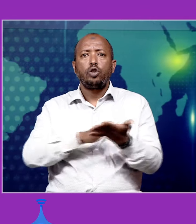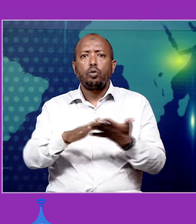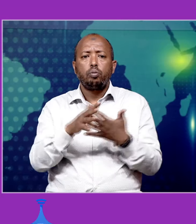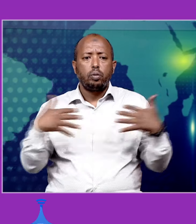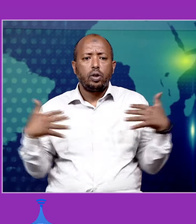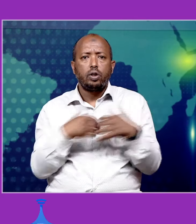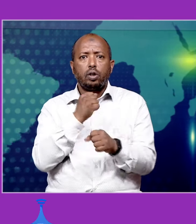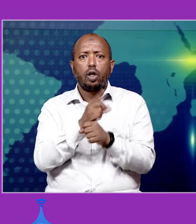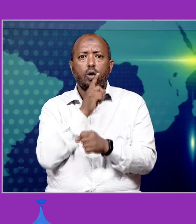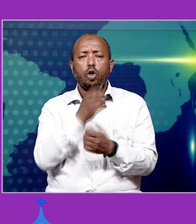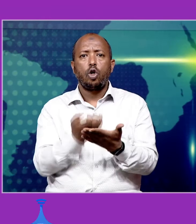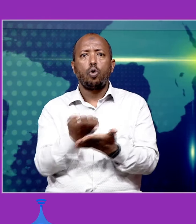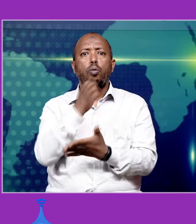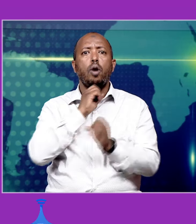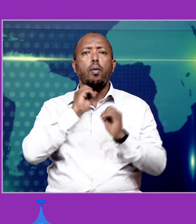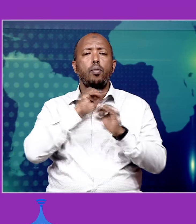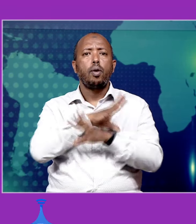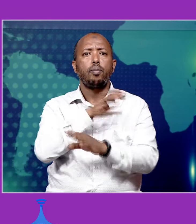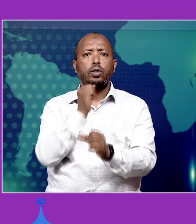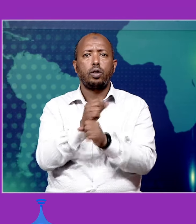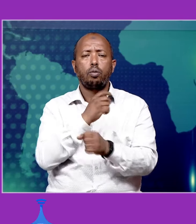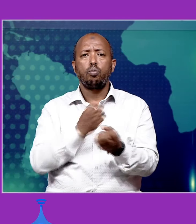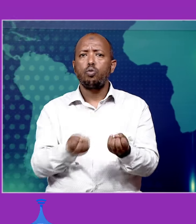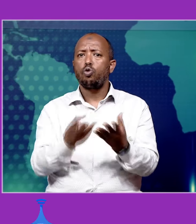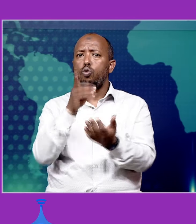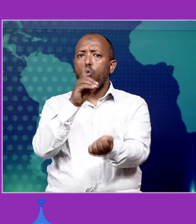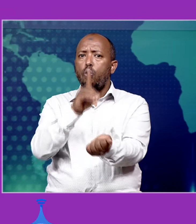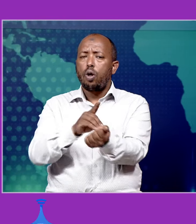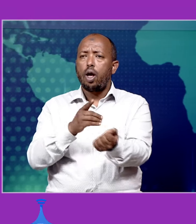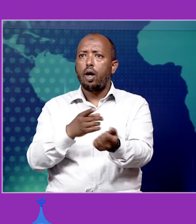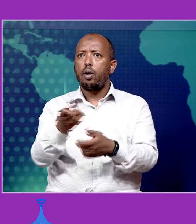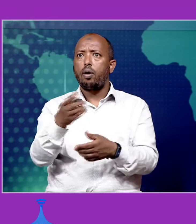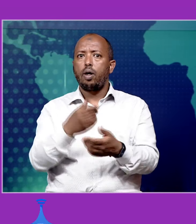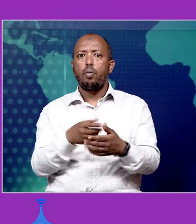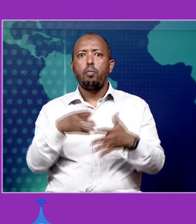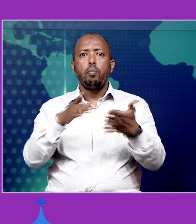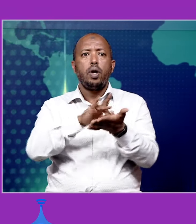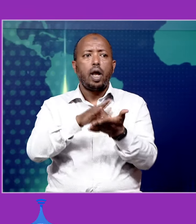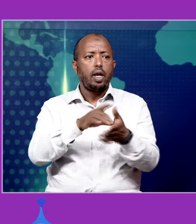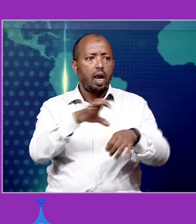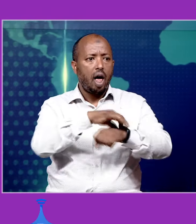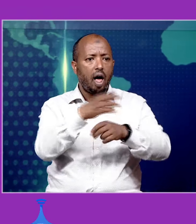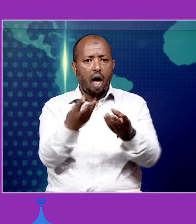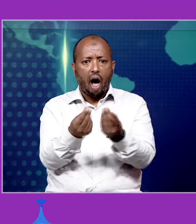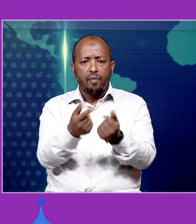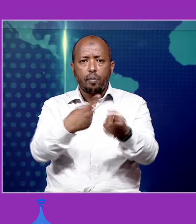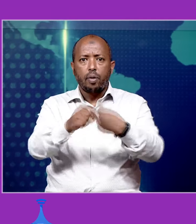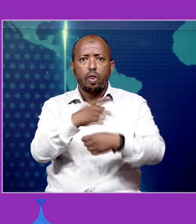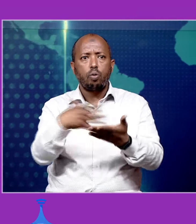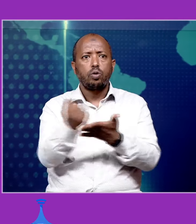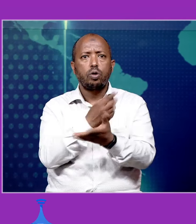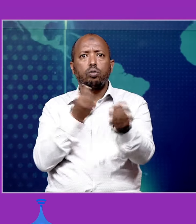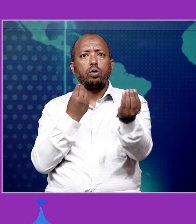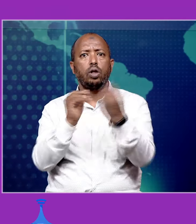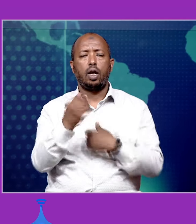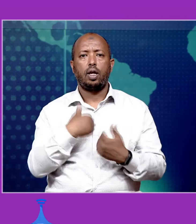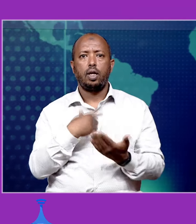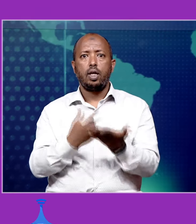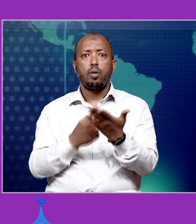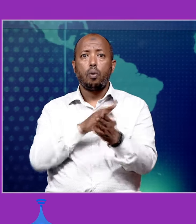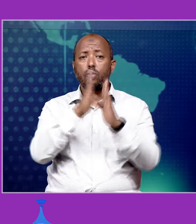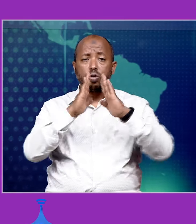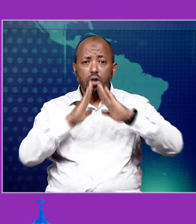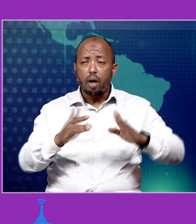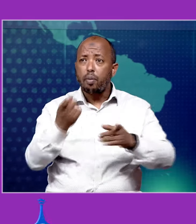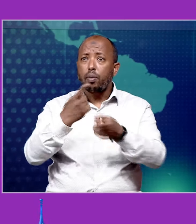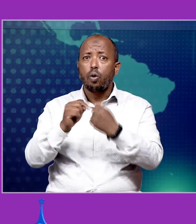ሁኔታ በስንት የውጭ ምንዛሬ የሚመጣ ማዳበሪያ ይዘረፋል። በተመሳሳይ ኢንቨስትመንት የሚያደርጉ ባለሀብቶች ወደ ክልሉ